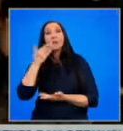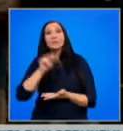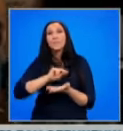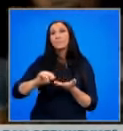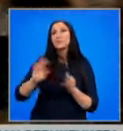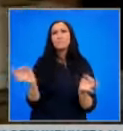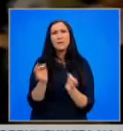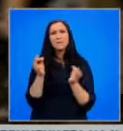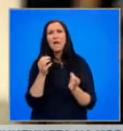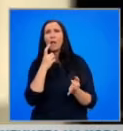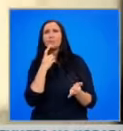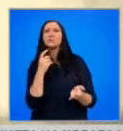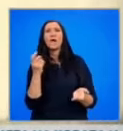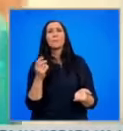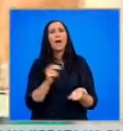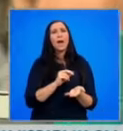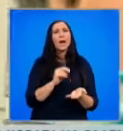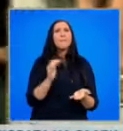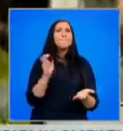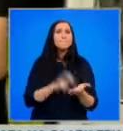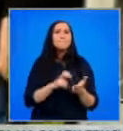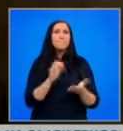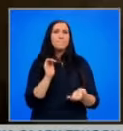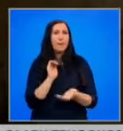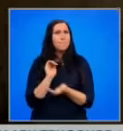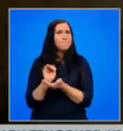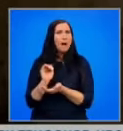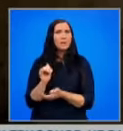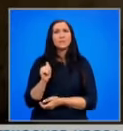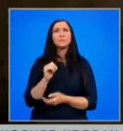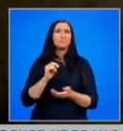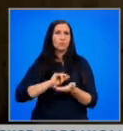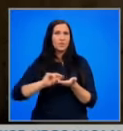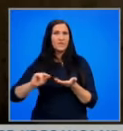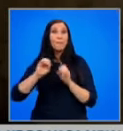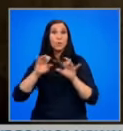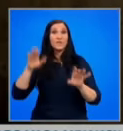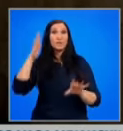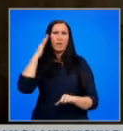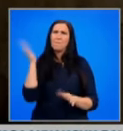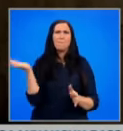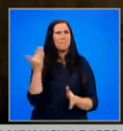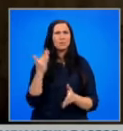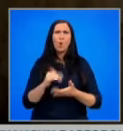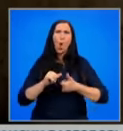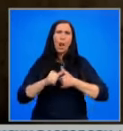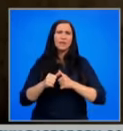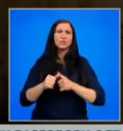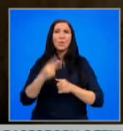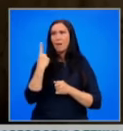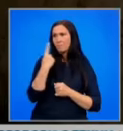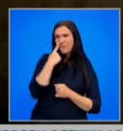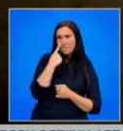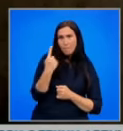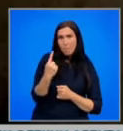специално за банката с произведения на Просветното министерство. Беше доста лесно. На пръв поглед текста беше дълъг,